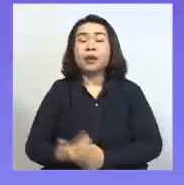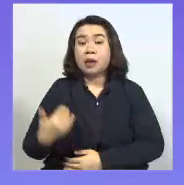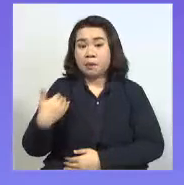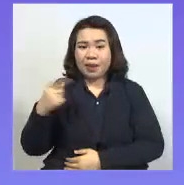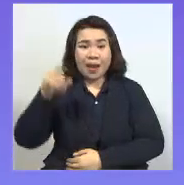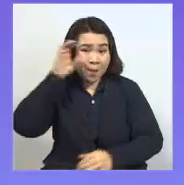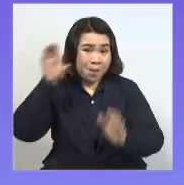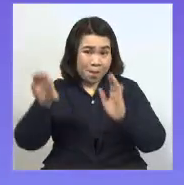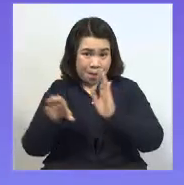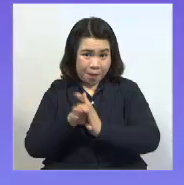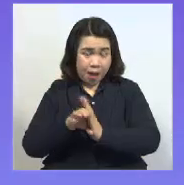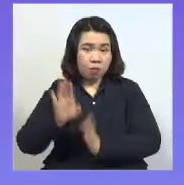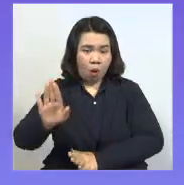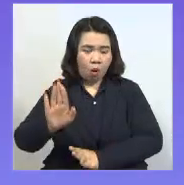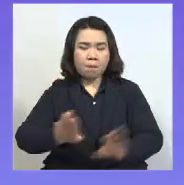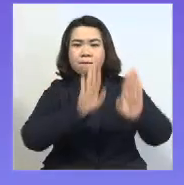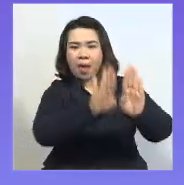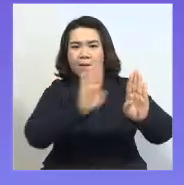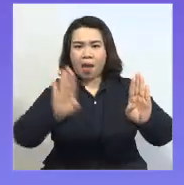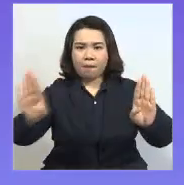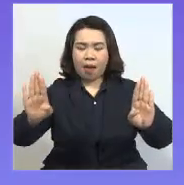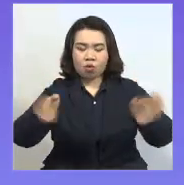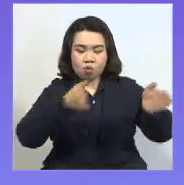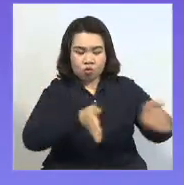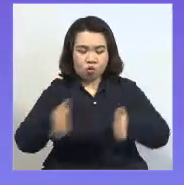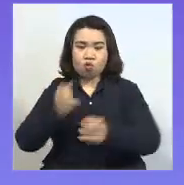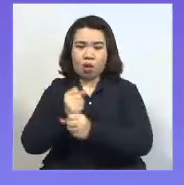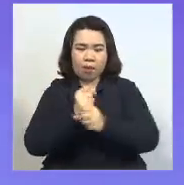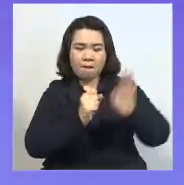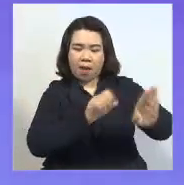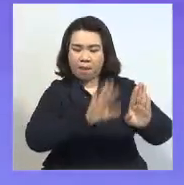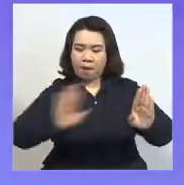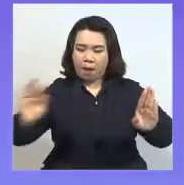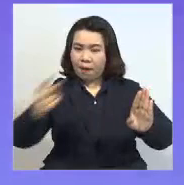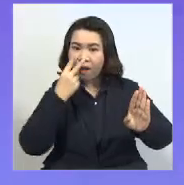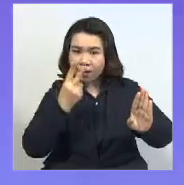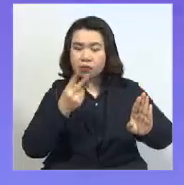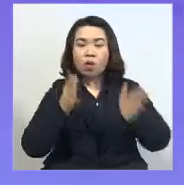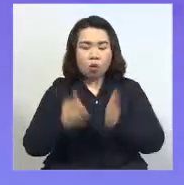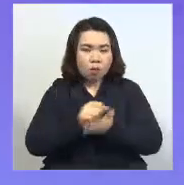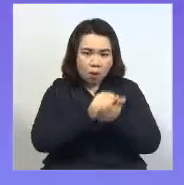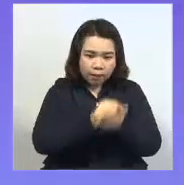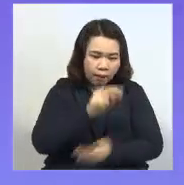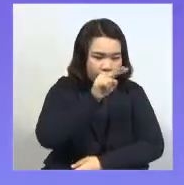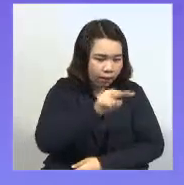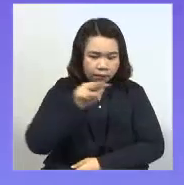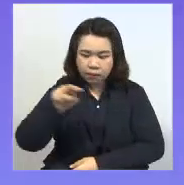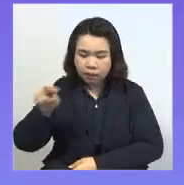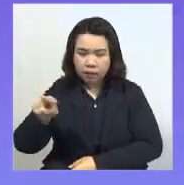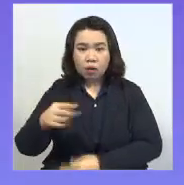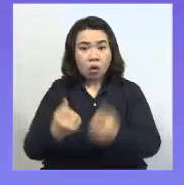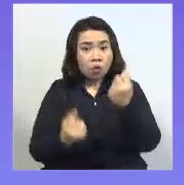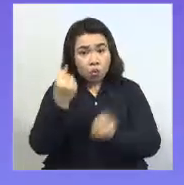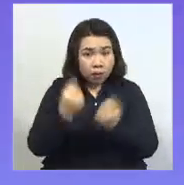การนำรูปนายสมคิดไปแปะเอาไว้ทุกตู้เลยนะคะเพื่อที่จะให้ทั้งประชาชนที่ไปใช้บริการทั้งคนที่เป็นค